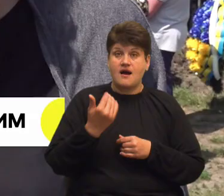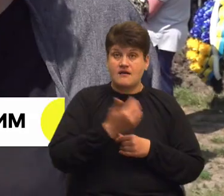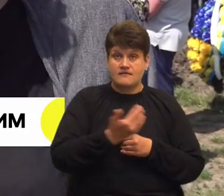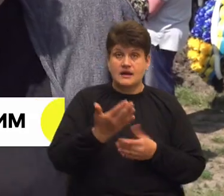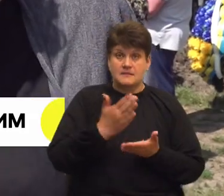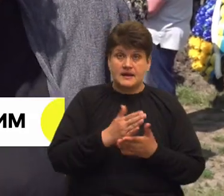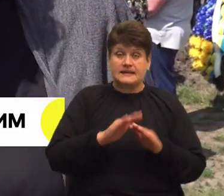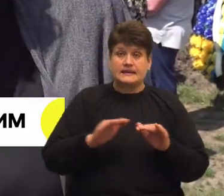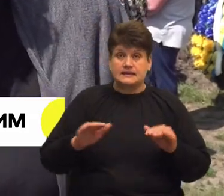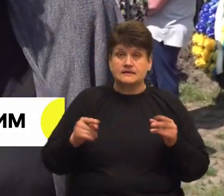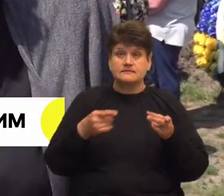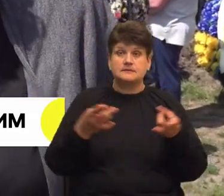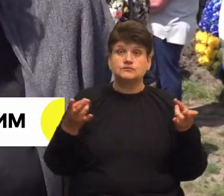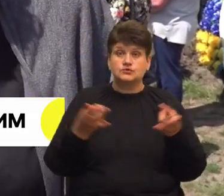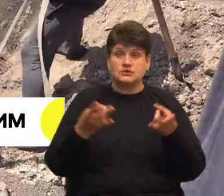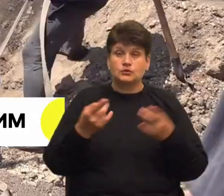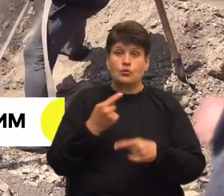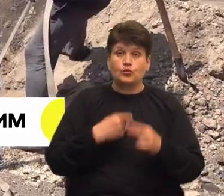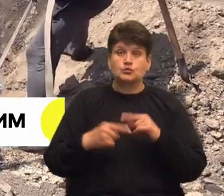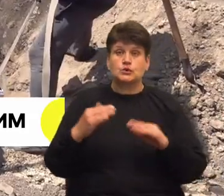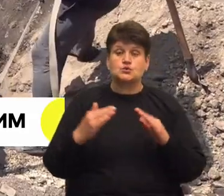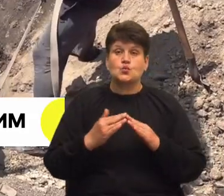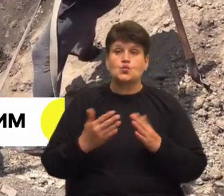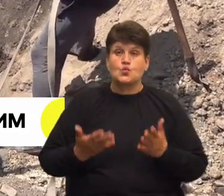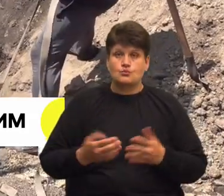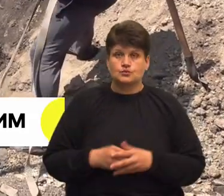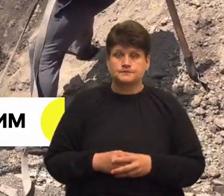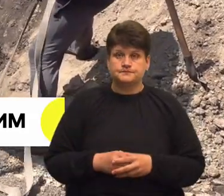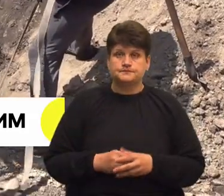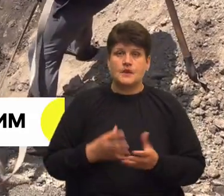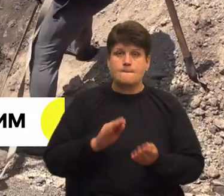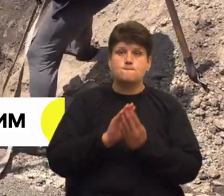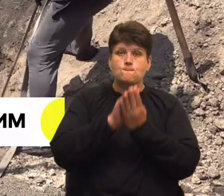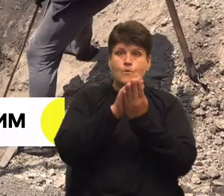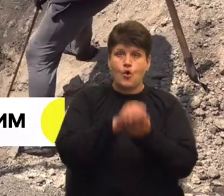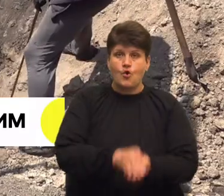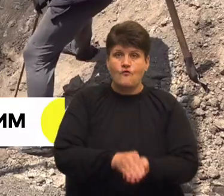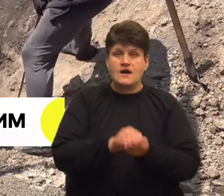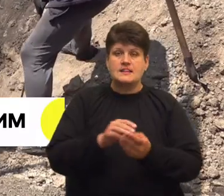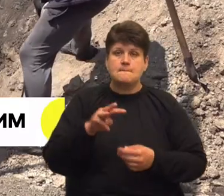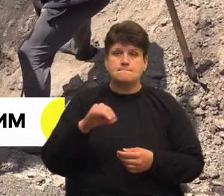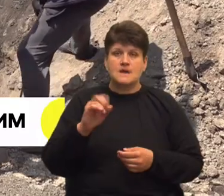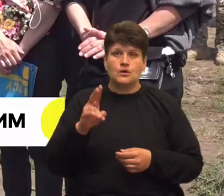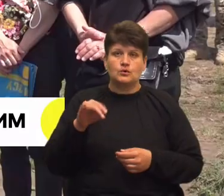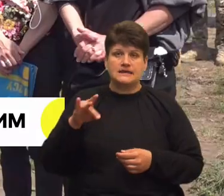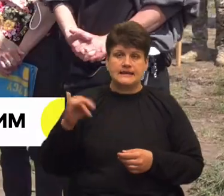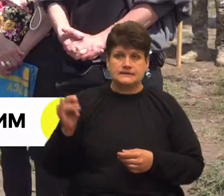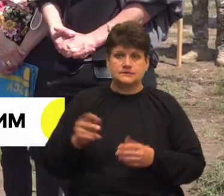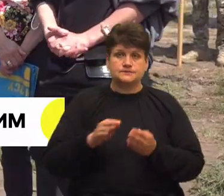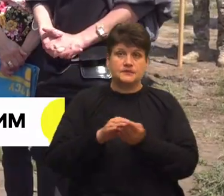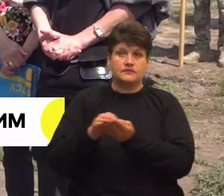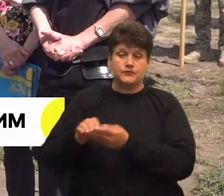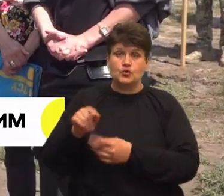дітей вам потрібно повертатися додому поховали Олександра захарківа на микулинецькому кладовищі у нього